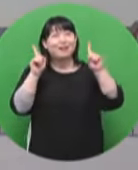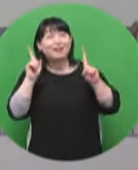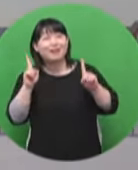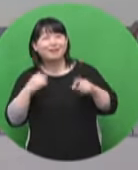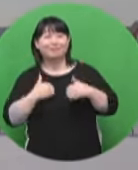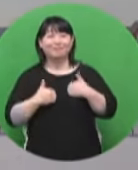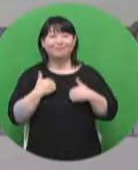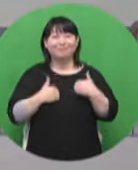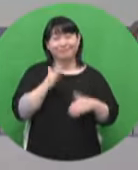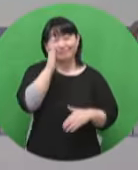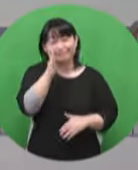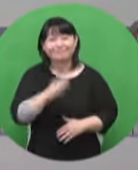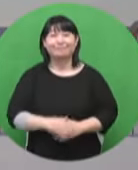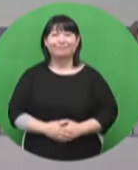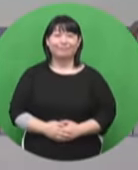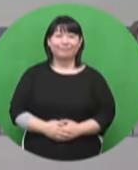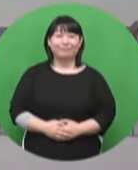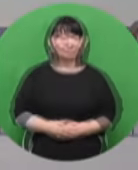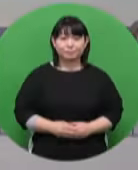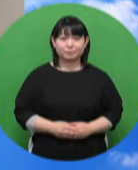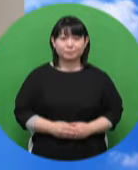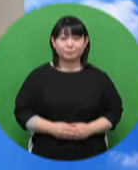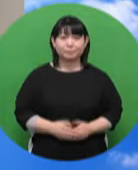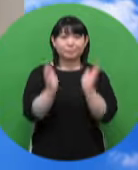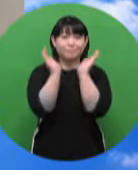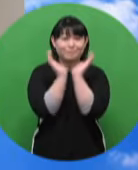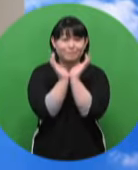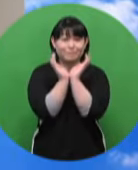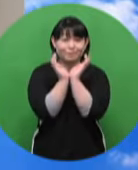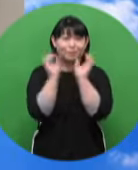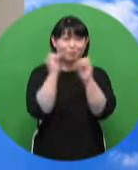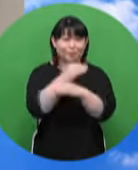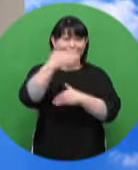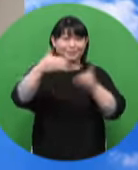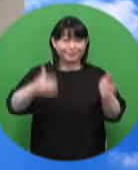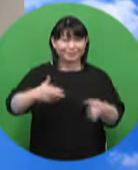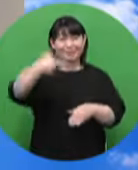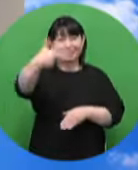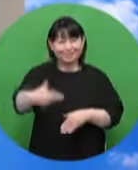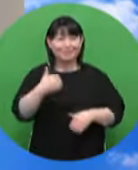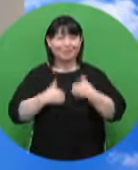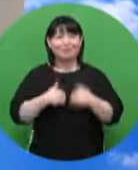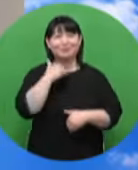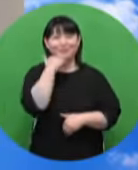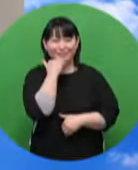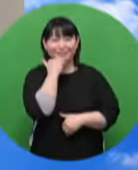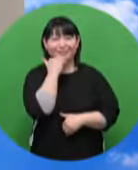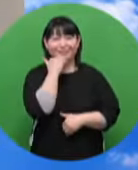みください。 万国広報室、 次回お楽しみに。